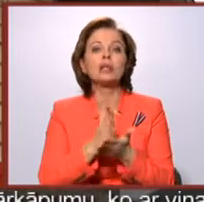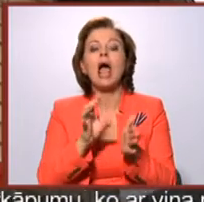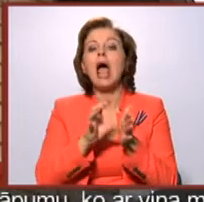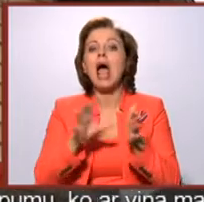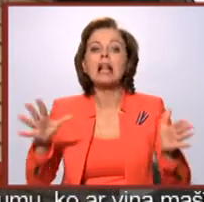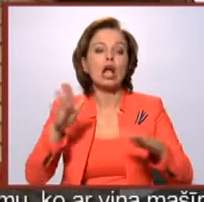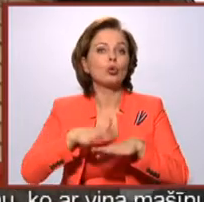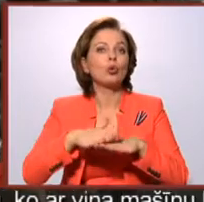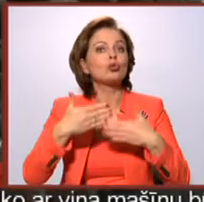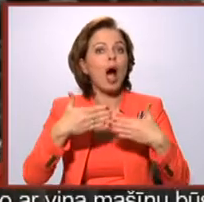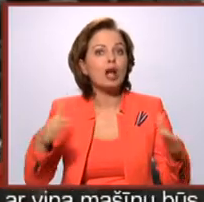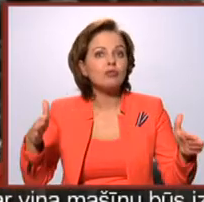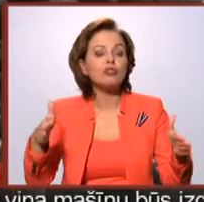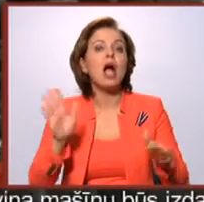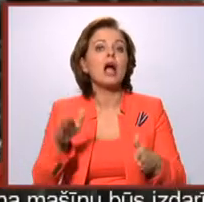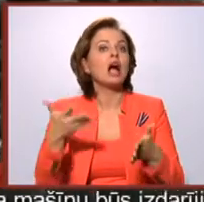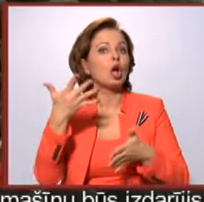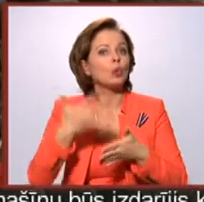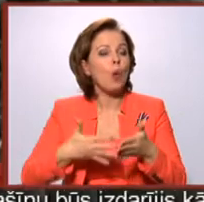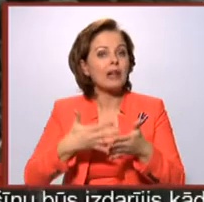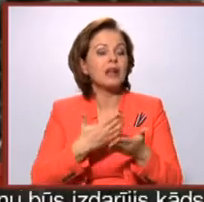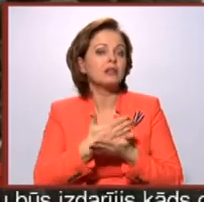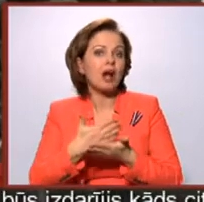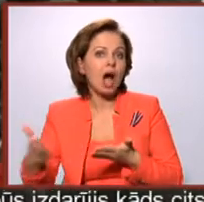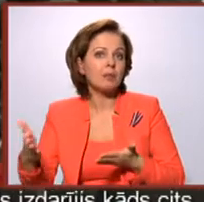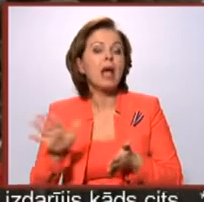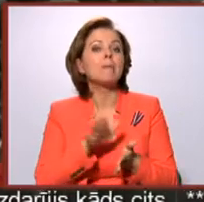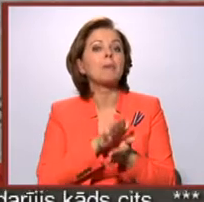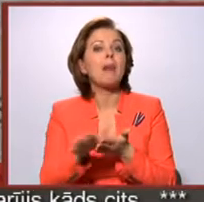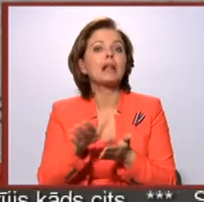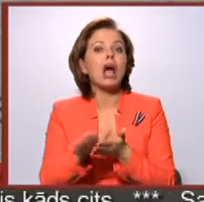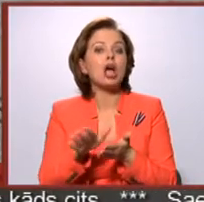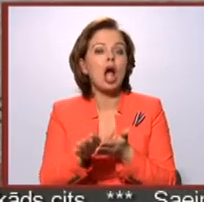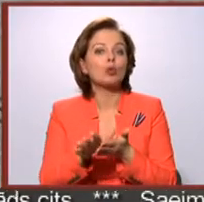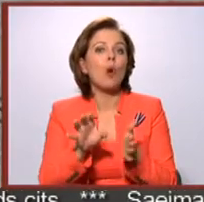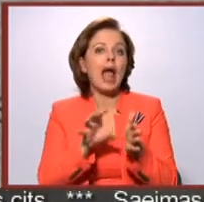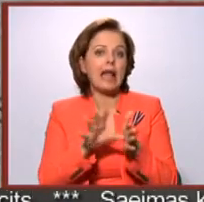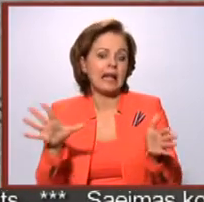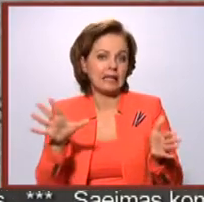atvēršana un kāda būs norēķinu kārtība par patērēto elektrību. Aiga Vendeliņa, Artūrs Gruzdiņš, Vidzemes televīzija.